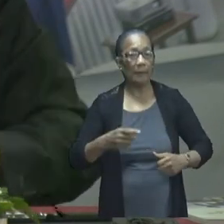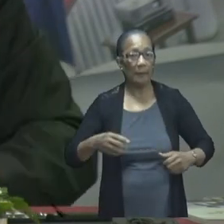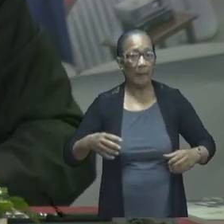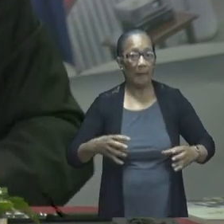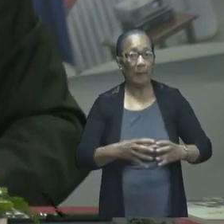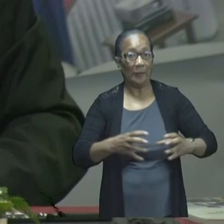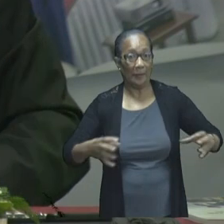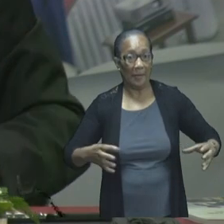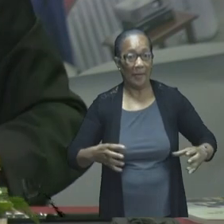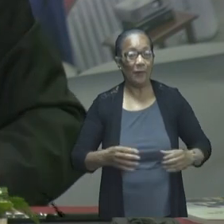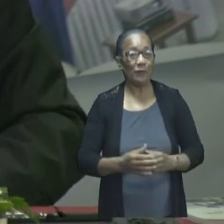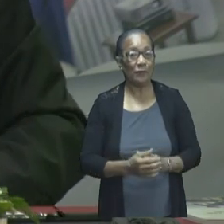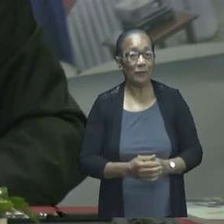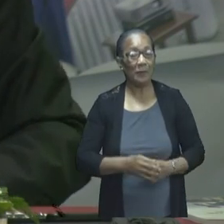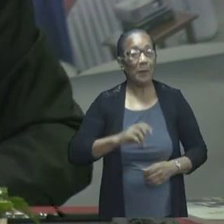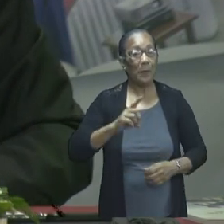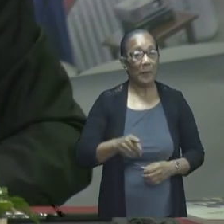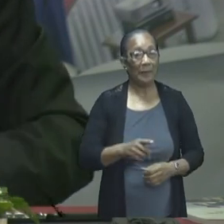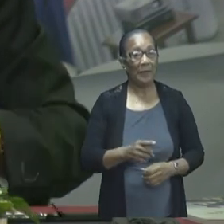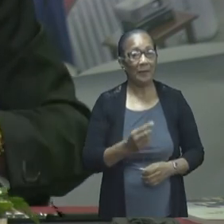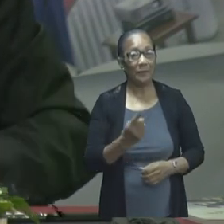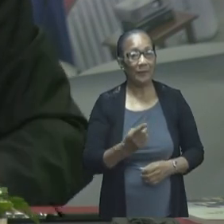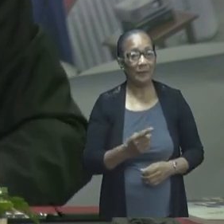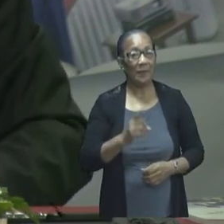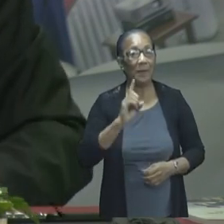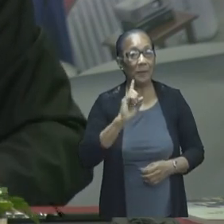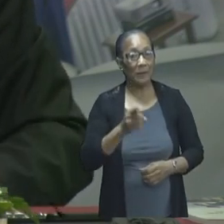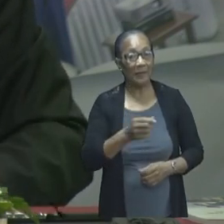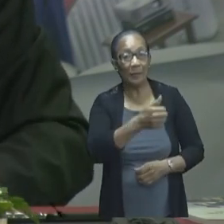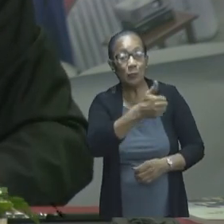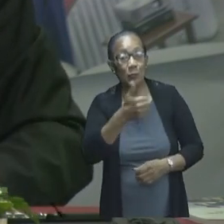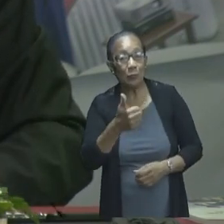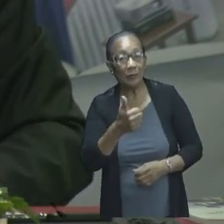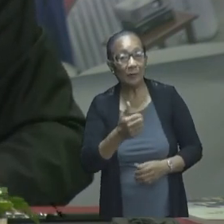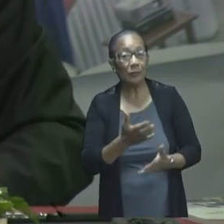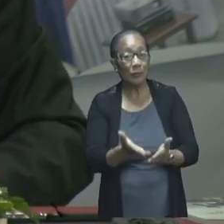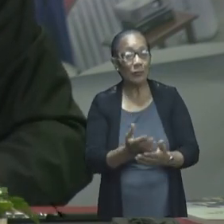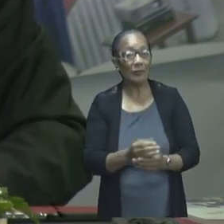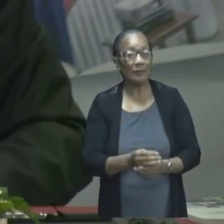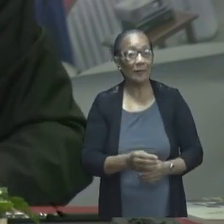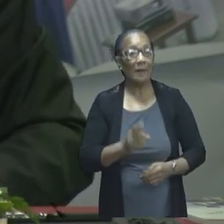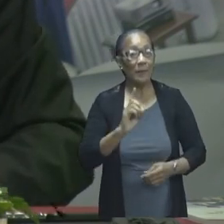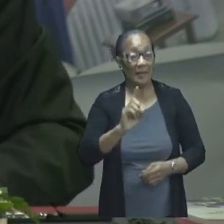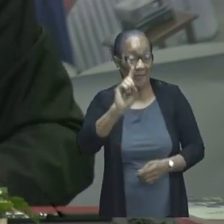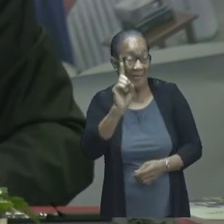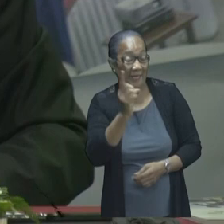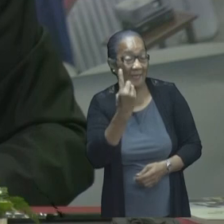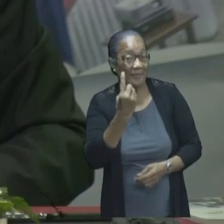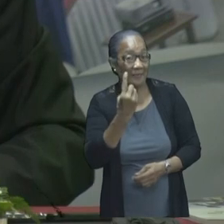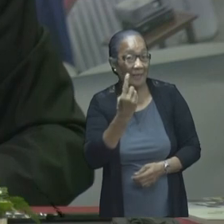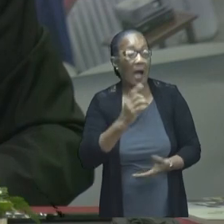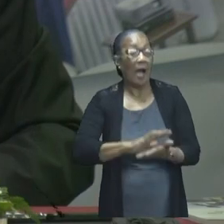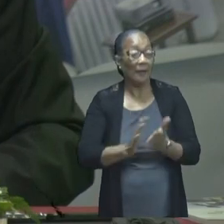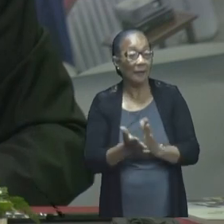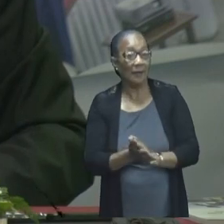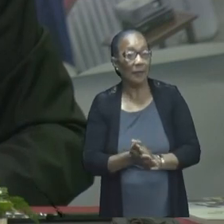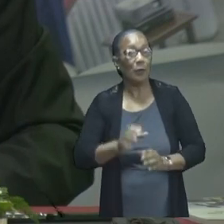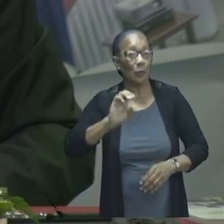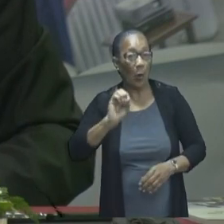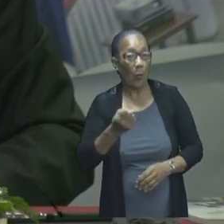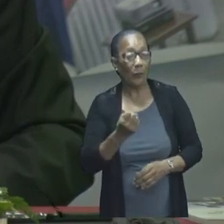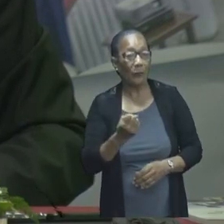lokeren partner als je na het bedrijf heeft die gaat hoe we de manta starten met de eerste handeling en allemaal